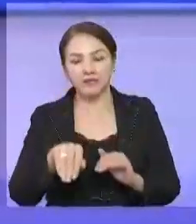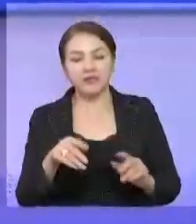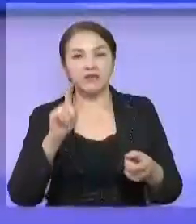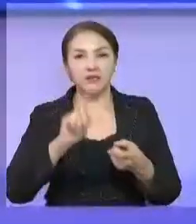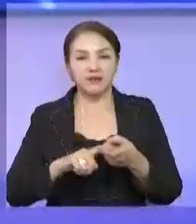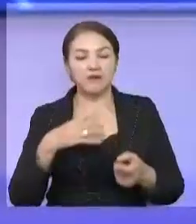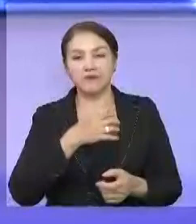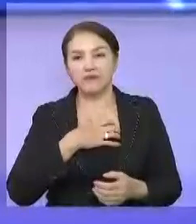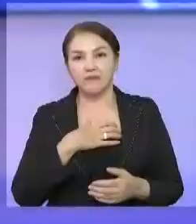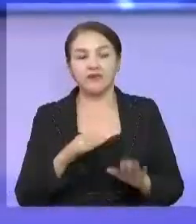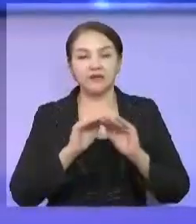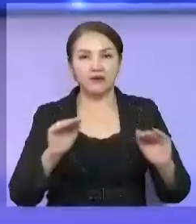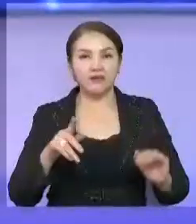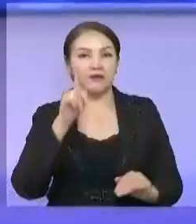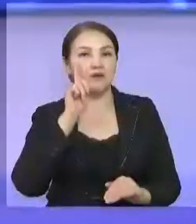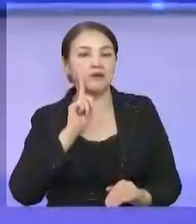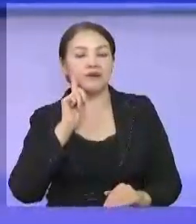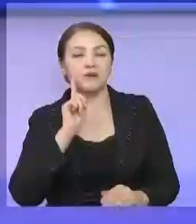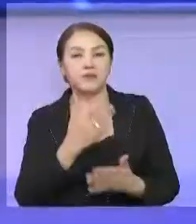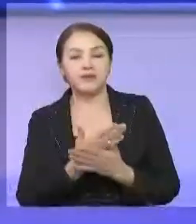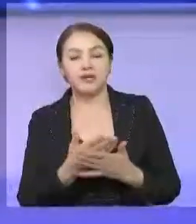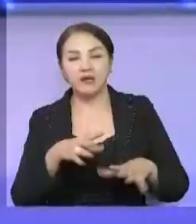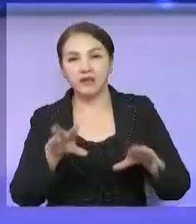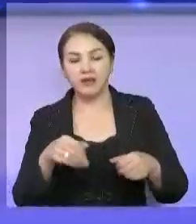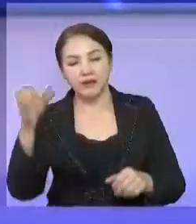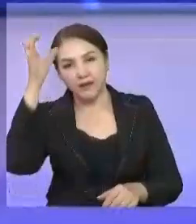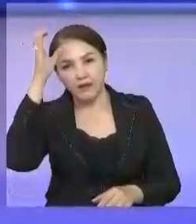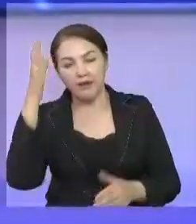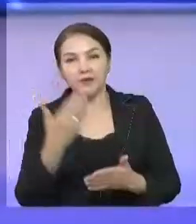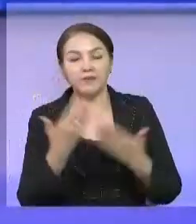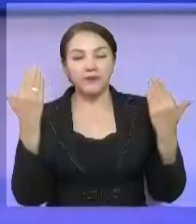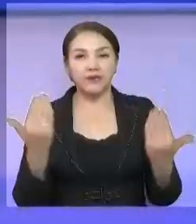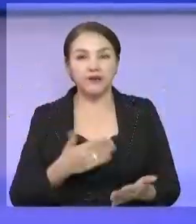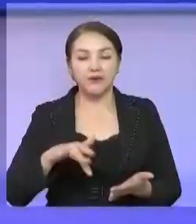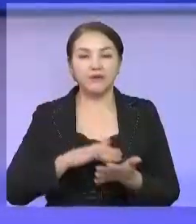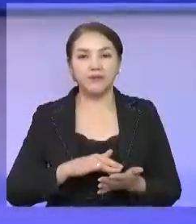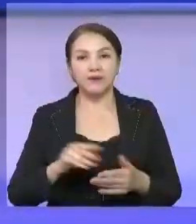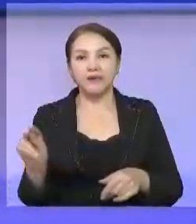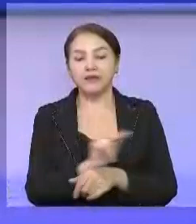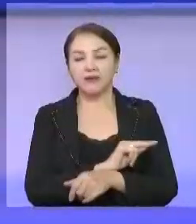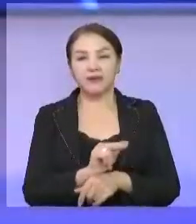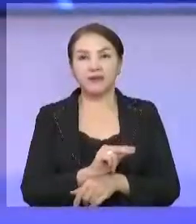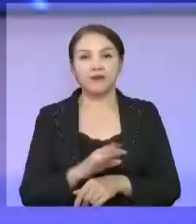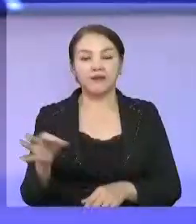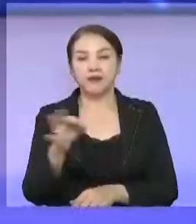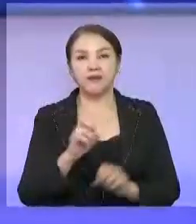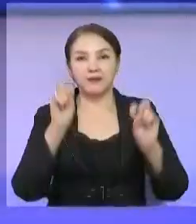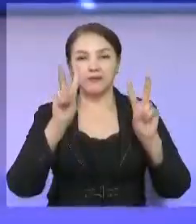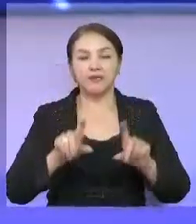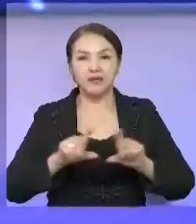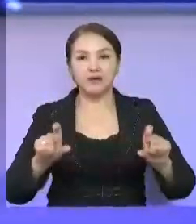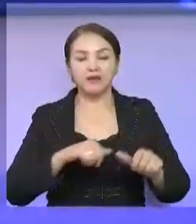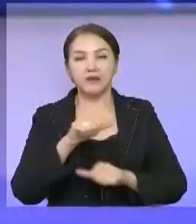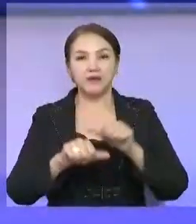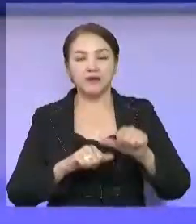этим важно создать таким детям комфортные условия для получения образования. Сейчас в городе ведется капитальный ремонт областной специальной